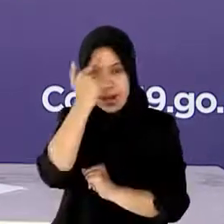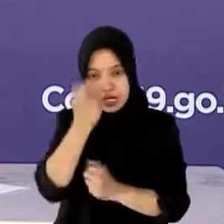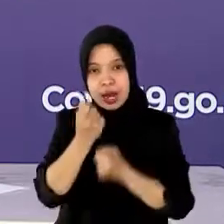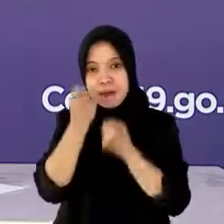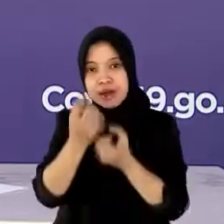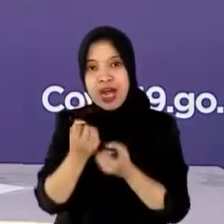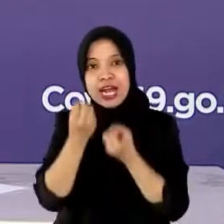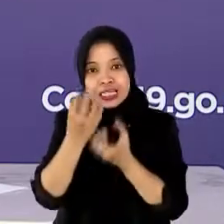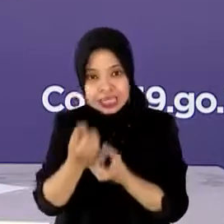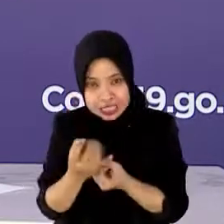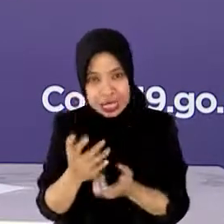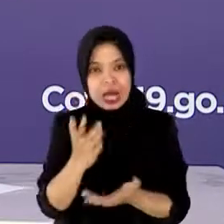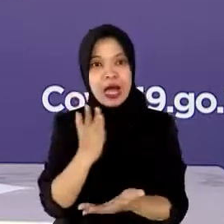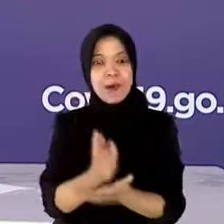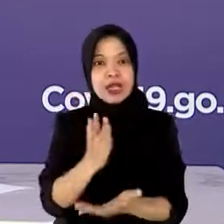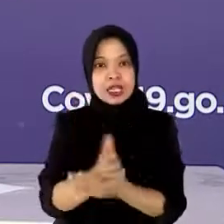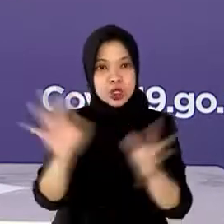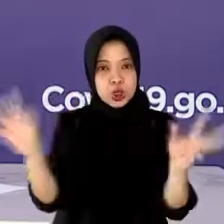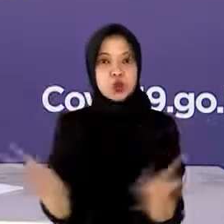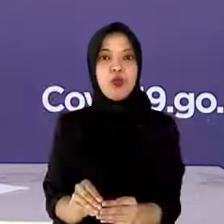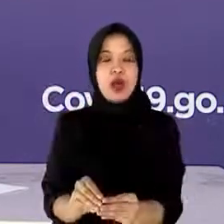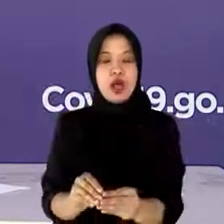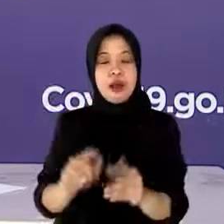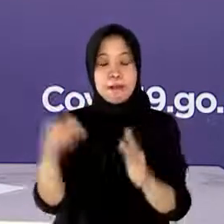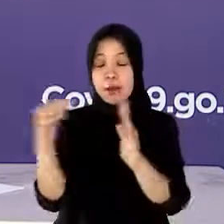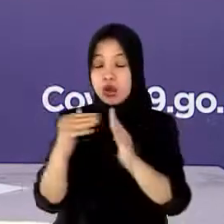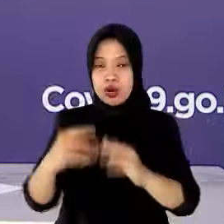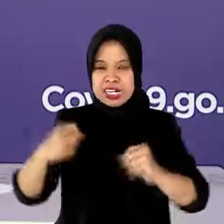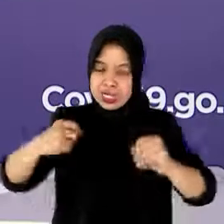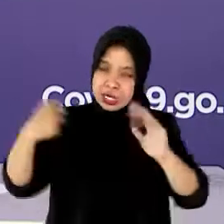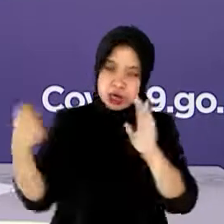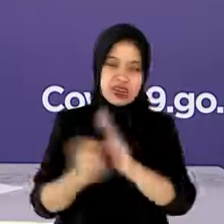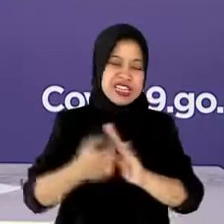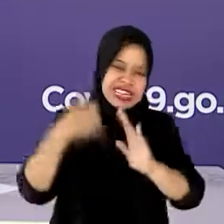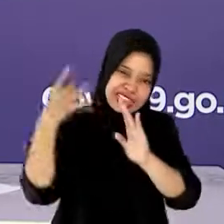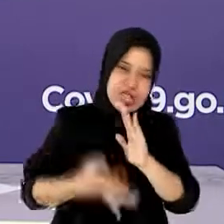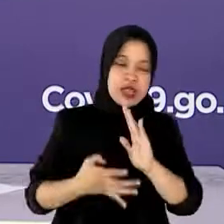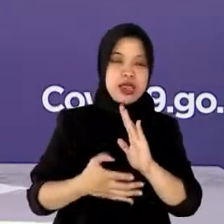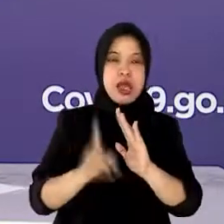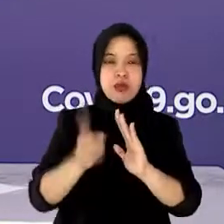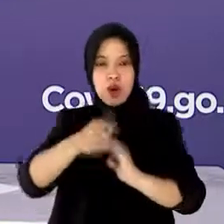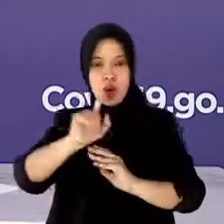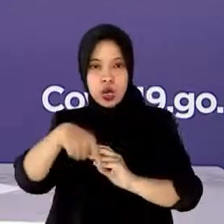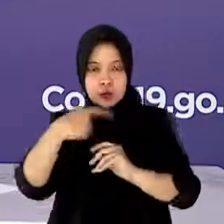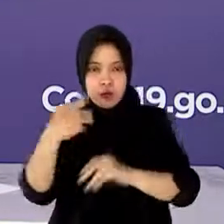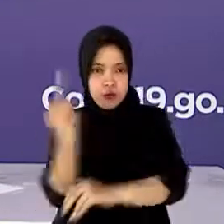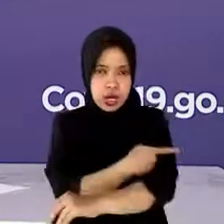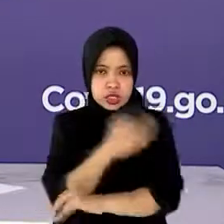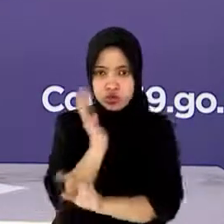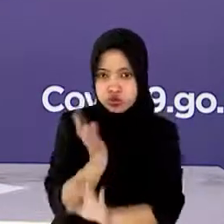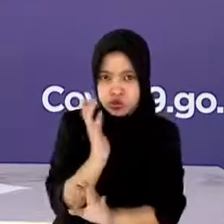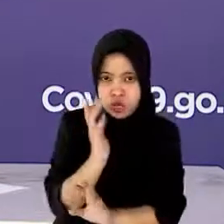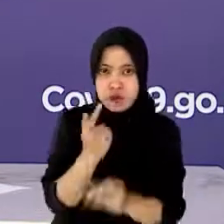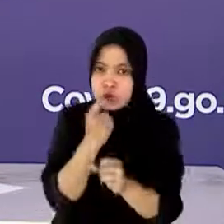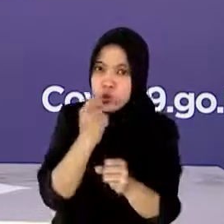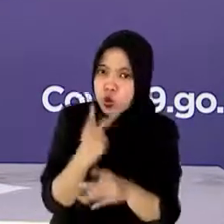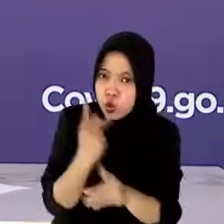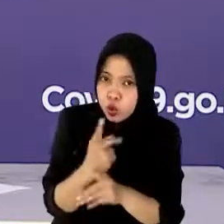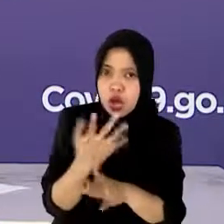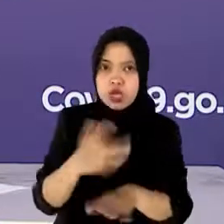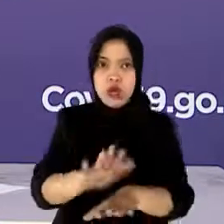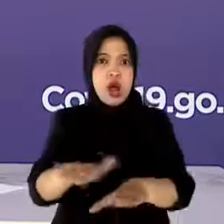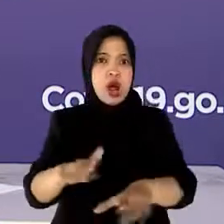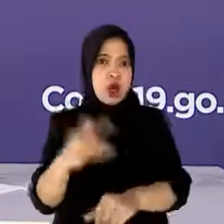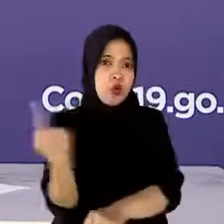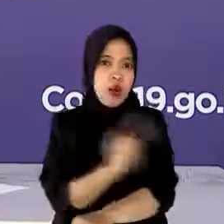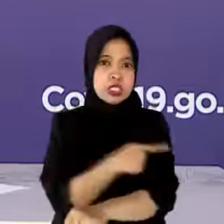mengajar dengan pembatasan kapasitas dan penerapan protokol kesehatan ketat termasuk wajib sudah divaksin bagi tenaga pengajar dan